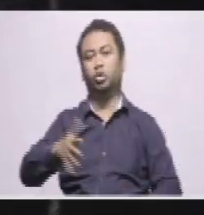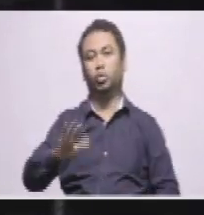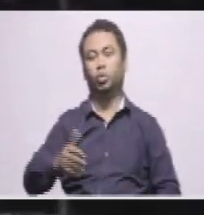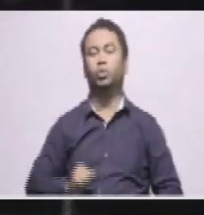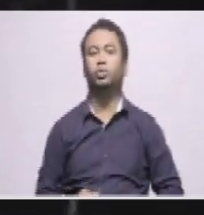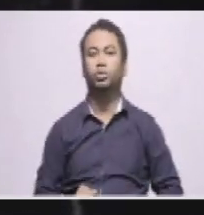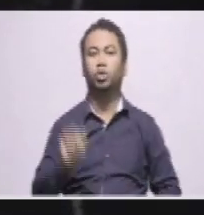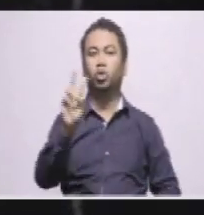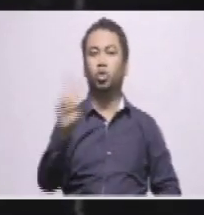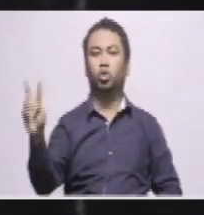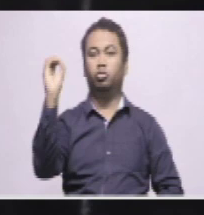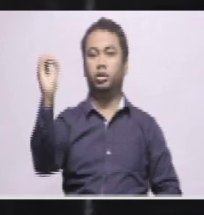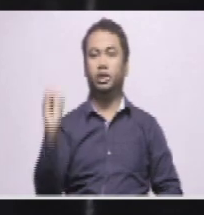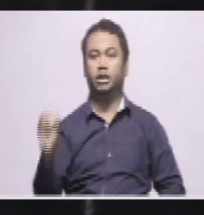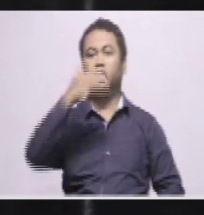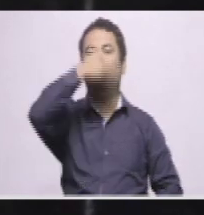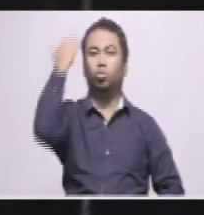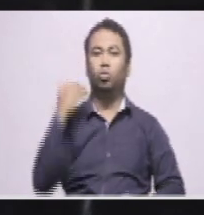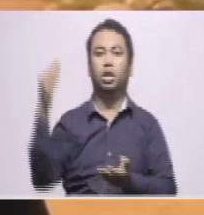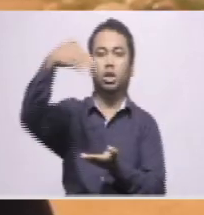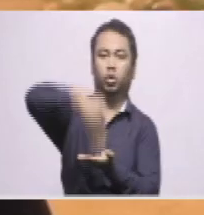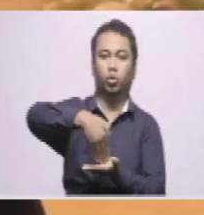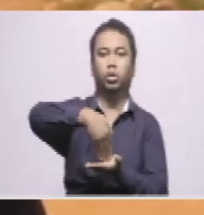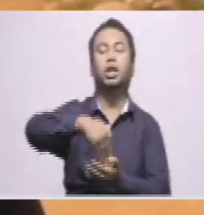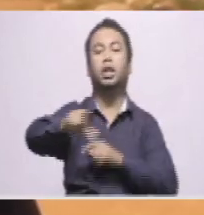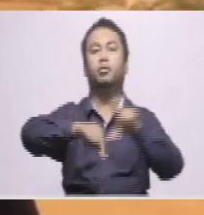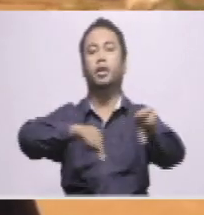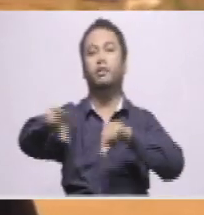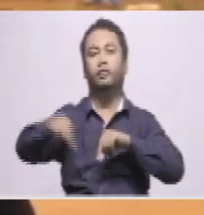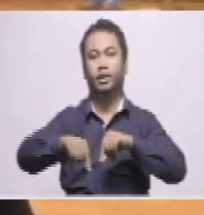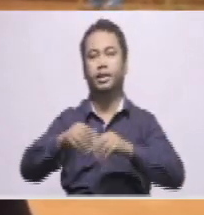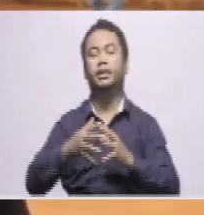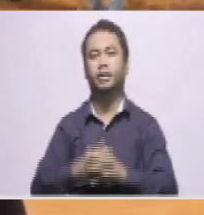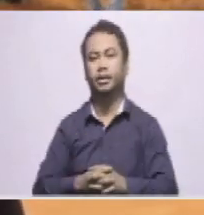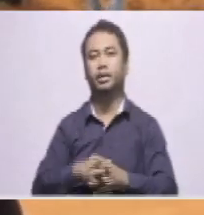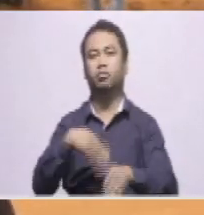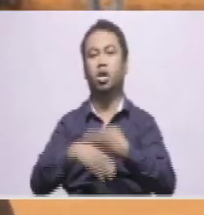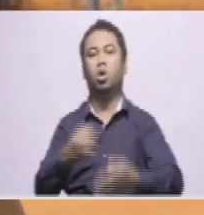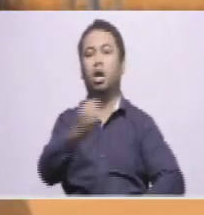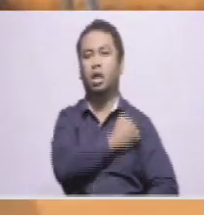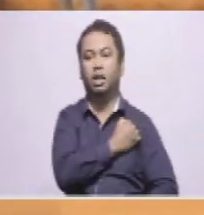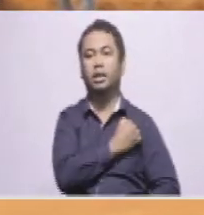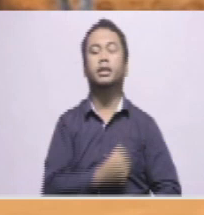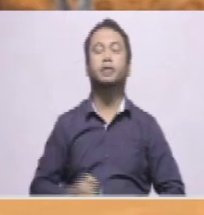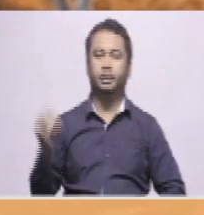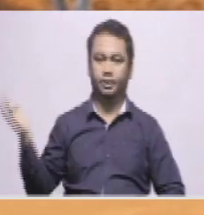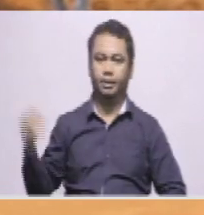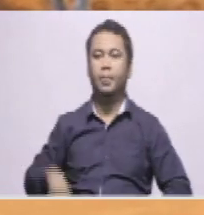amin'ny 20% aloha hatreto ny mpifidy izay tonga nanao ny adidiny fa